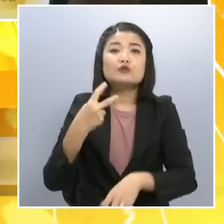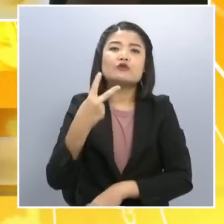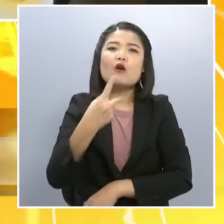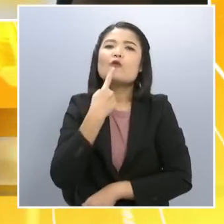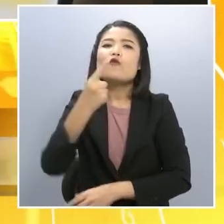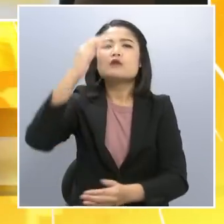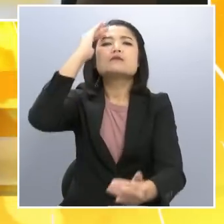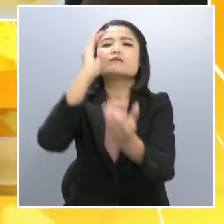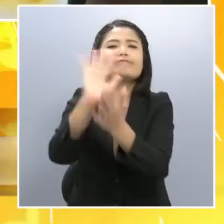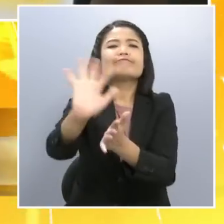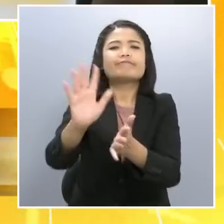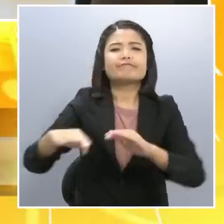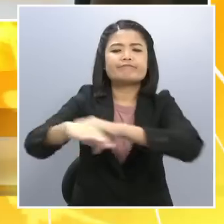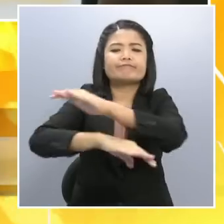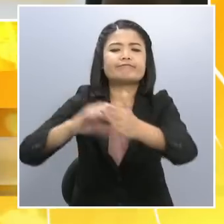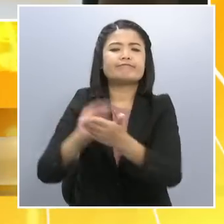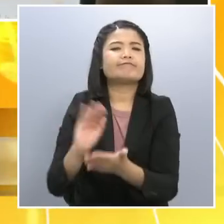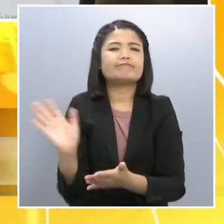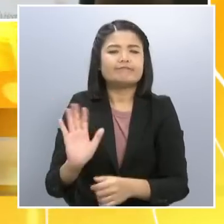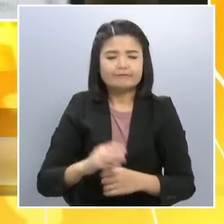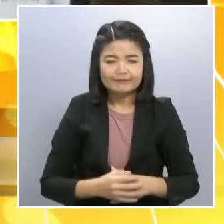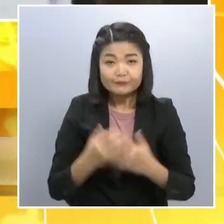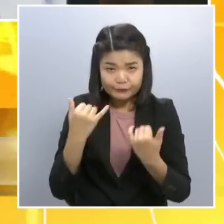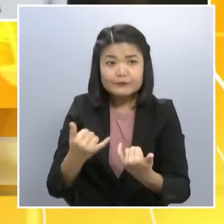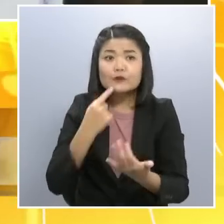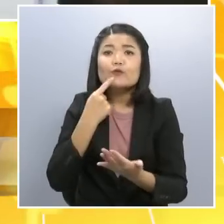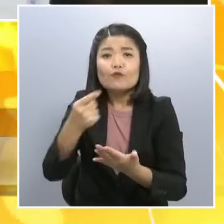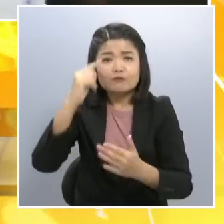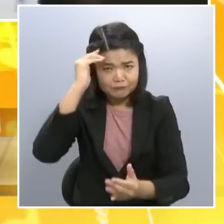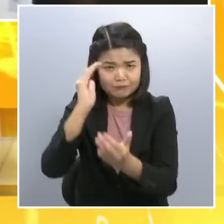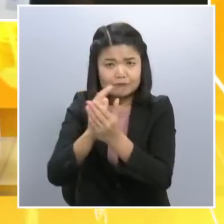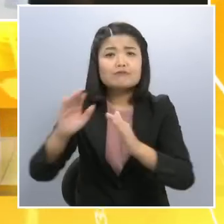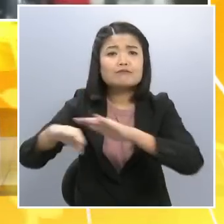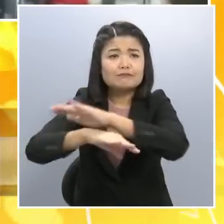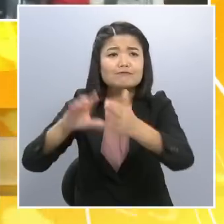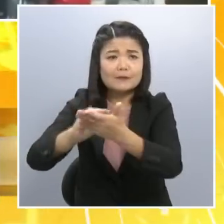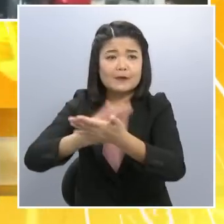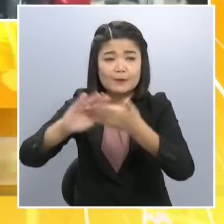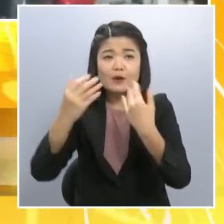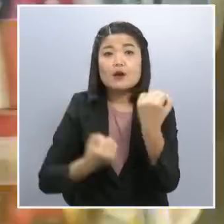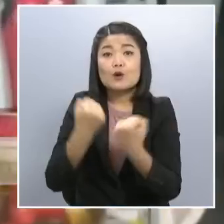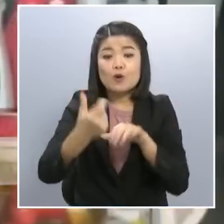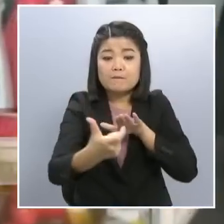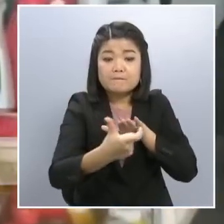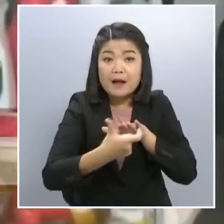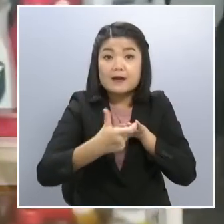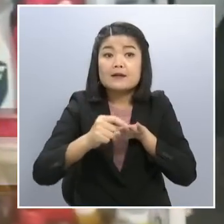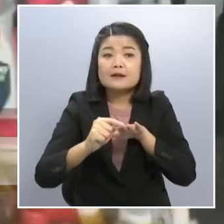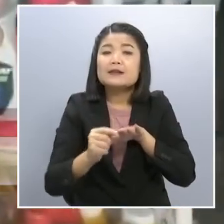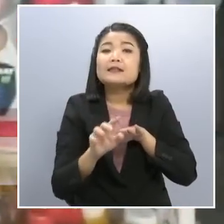จ้งความลงบันทึกเป็นหลักฐาน ลงบันทึกไว้ที่โรงพักเรียบร้อยนะคะคือบอกว่าซื้อตามป้ายทะเบียนรถนะคะเป็นรถกระบะทะเ